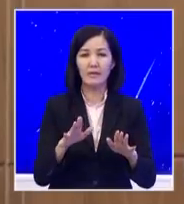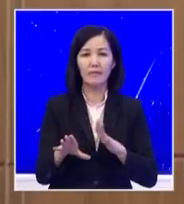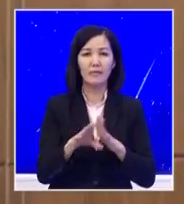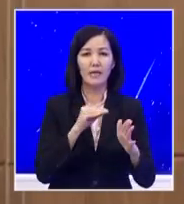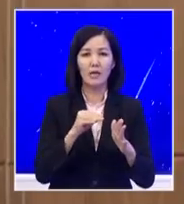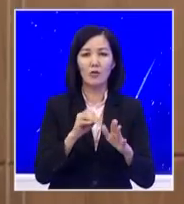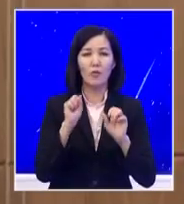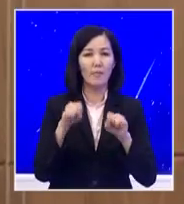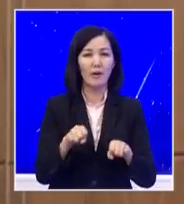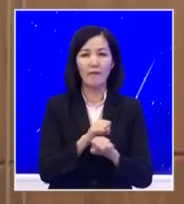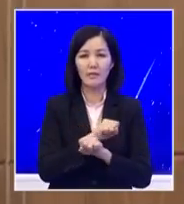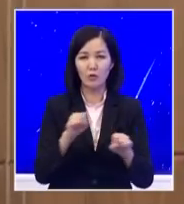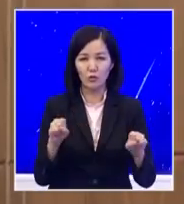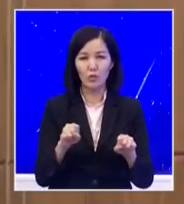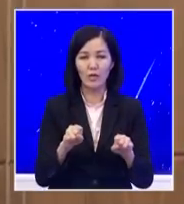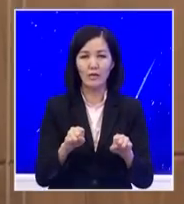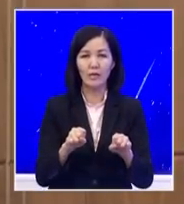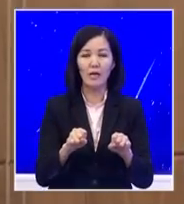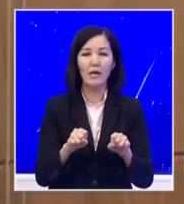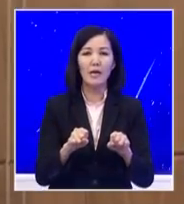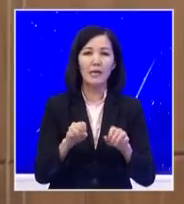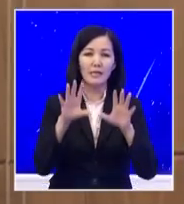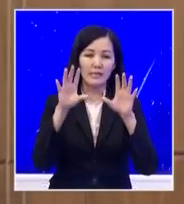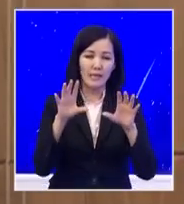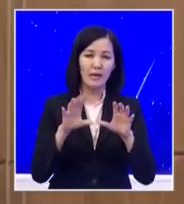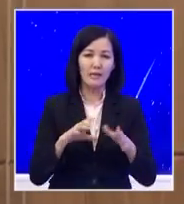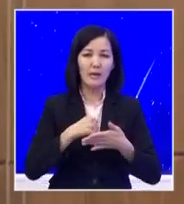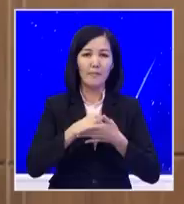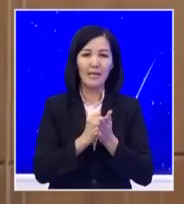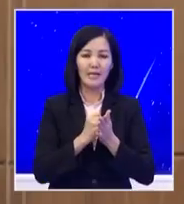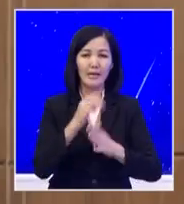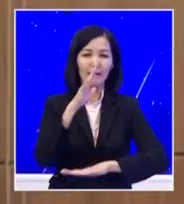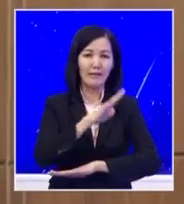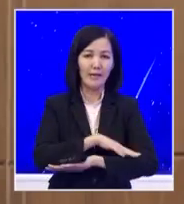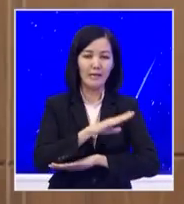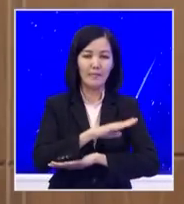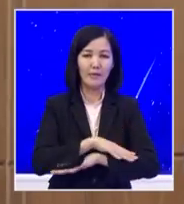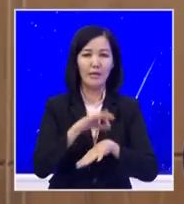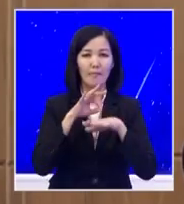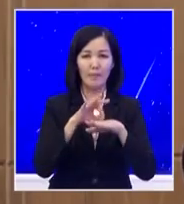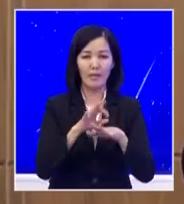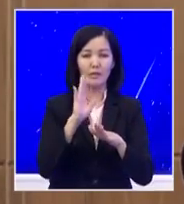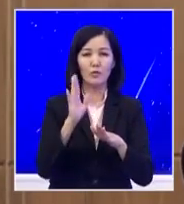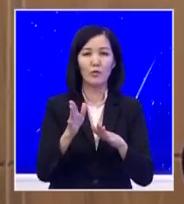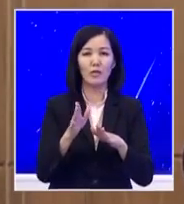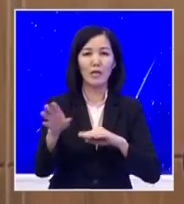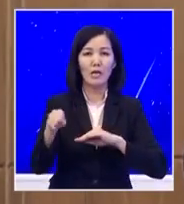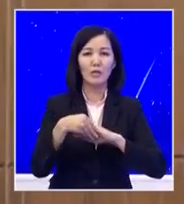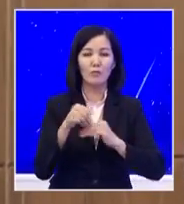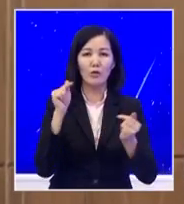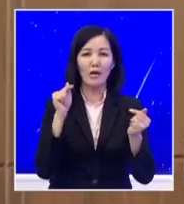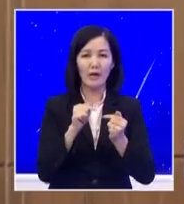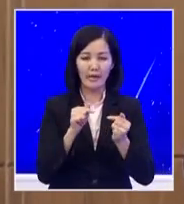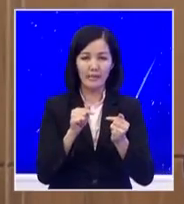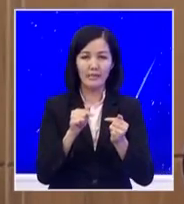сайлануға құқығы жоқ. Соттылығы заңда белгіленген тәртіппен өтелмеген немесе алынбаған адам сондай-ақ сыбайлас жемқорлық қылмысын